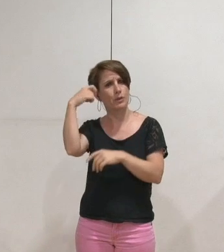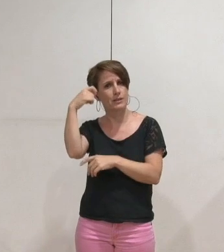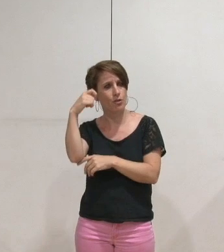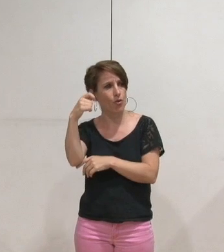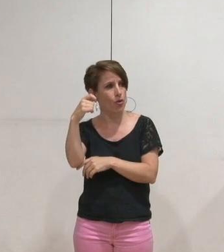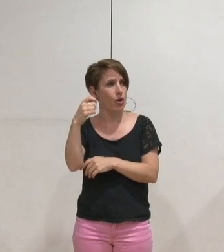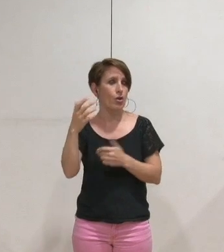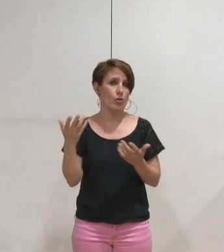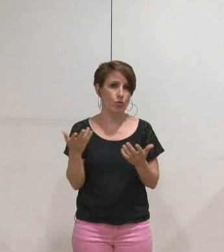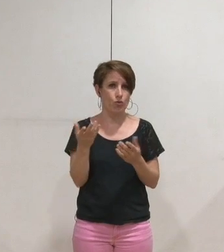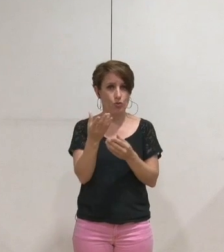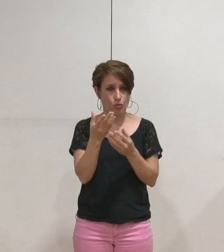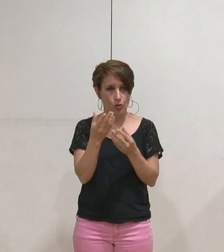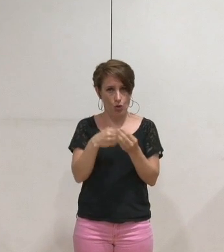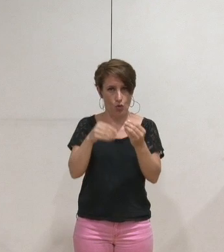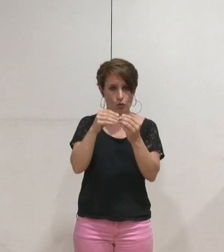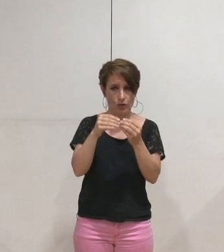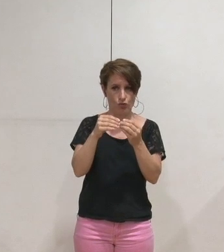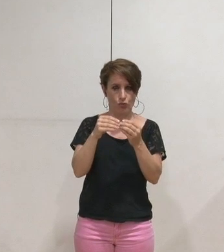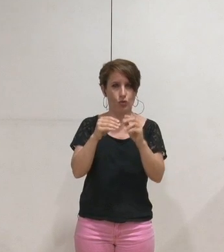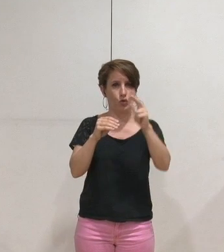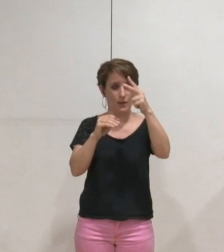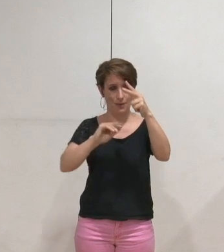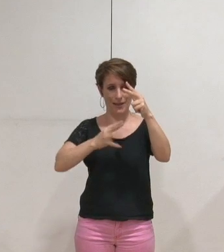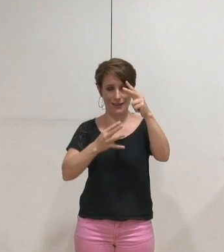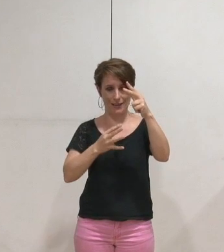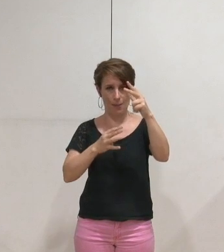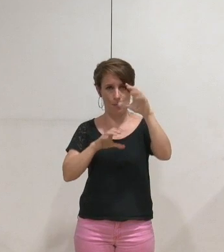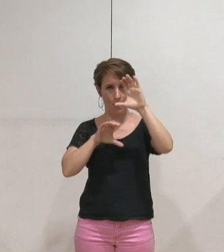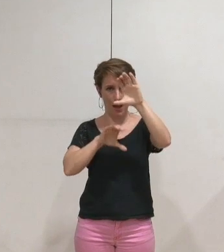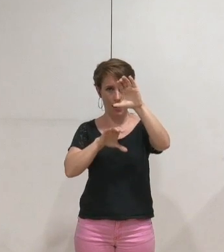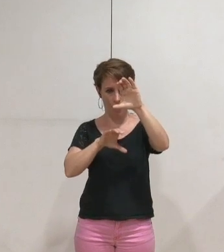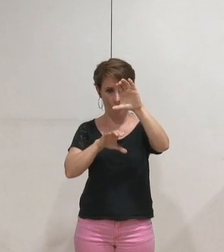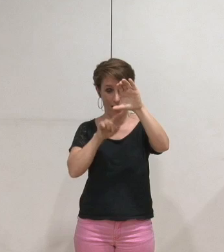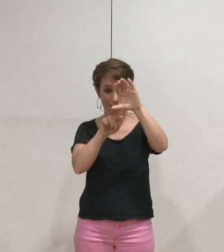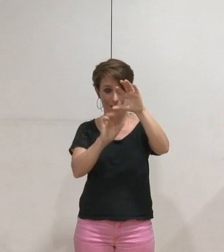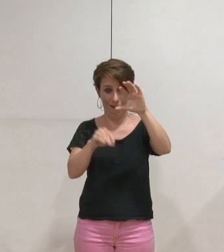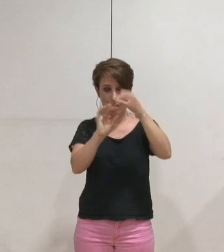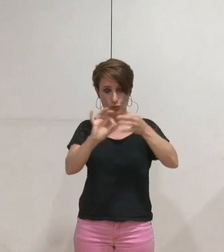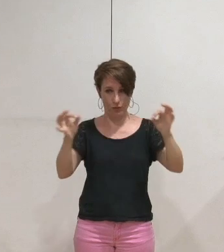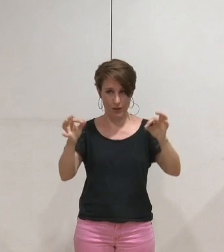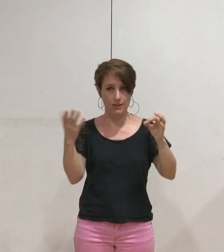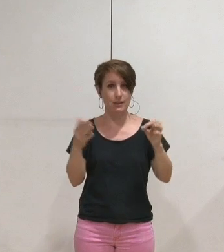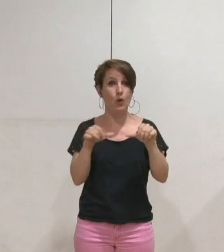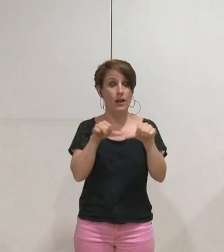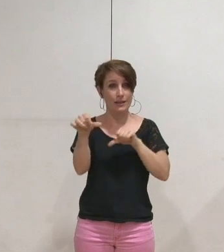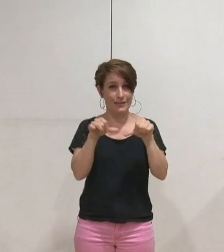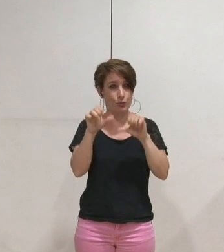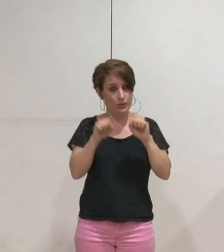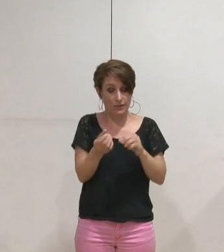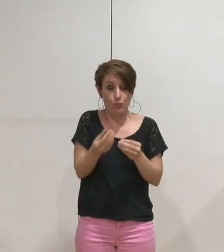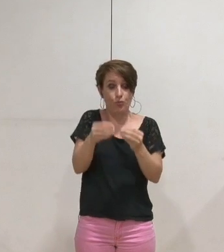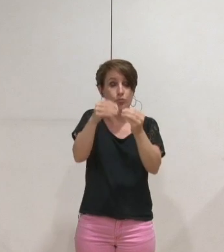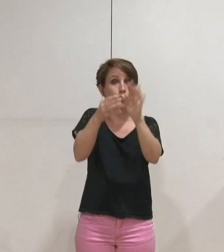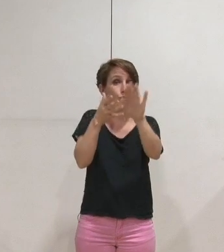on ajoute entre les 3e et 4e paragraphe la phrase suivante ce dispositif pourra être complété à l'avenir dans le